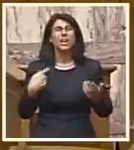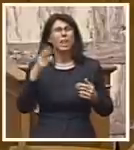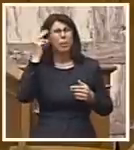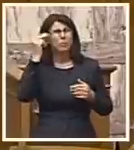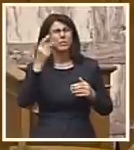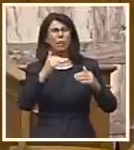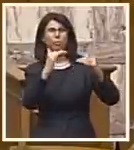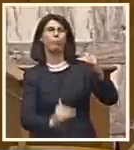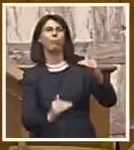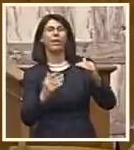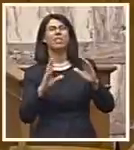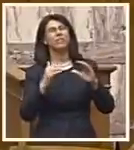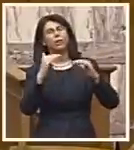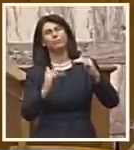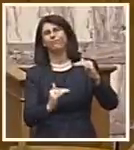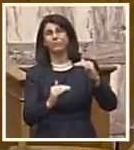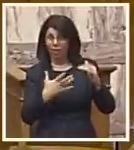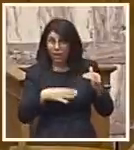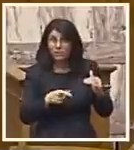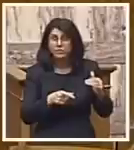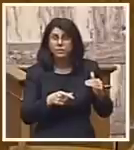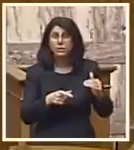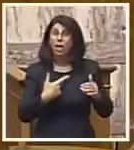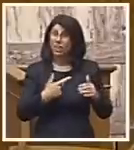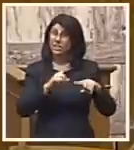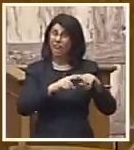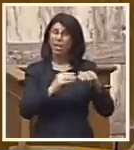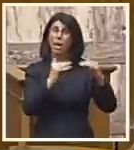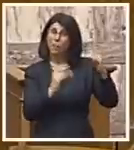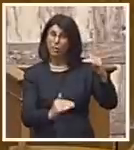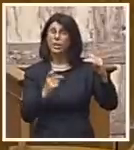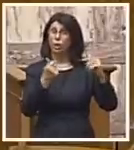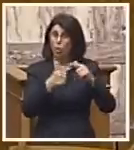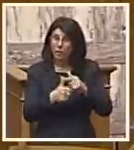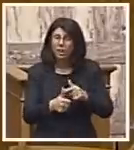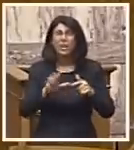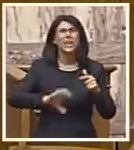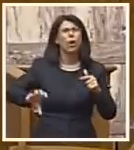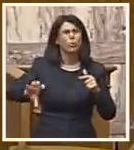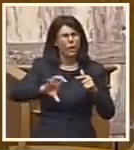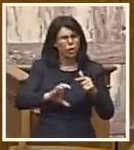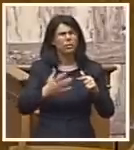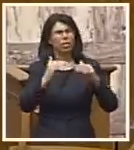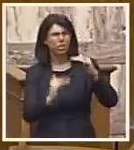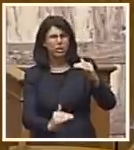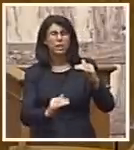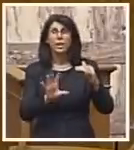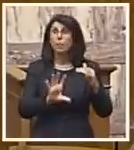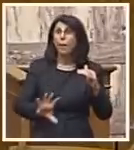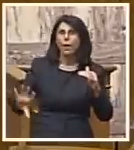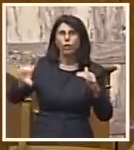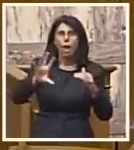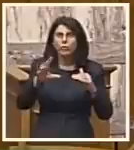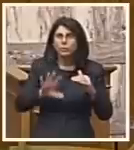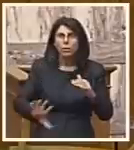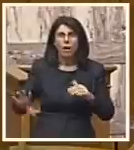δεύτερης κατηγορίας? Μια Ελλάδα υποβαθμισμένη όχι μόνο οικονομικά αλλά γεωπολιτικά σε μια περιοχή που δυναμικά